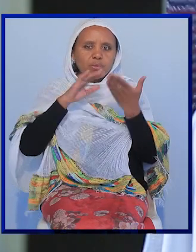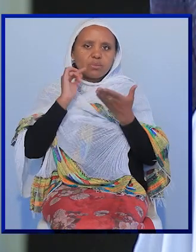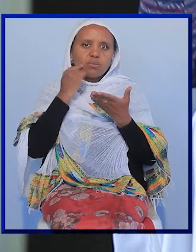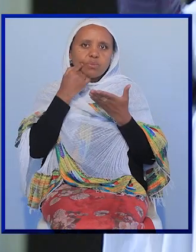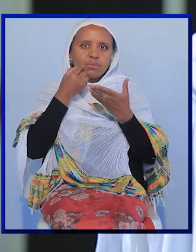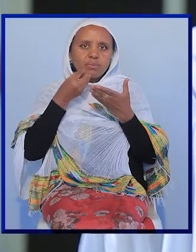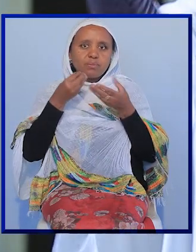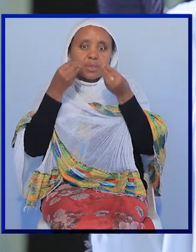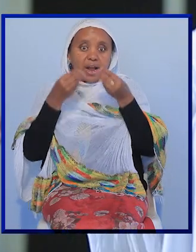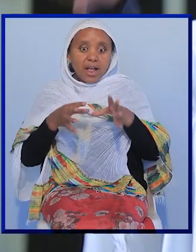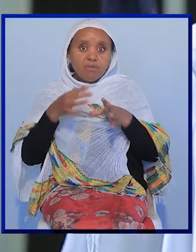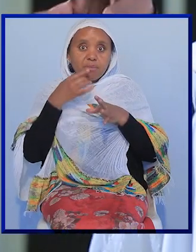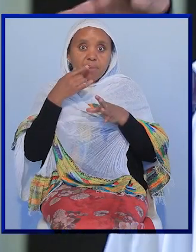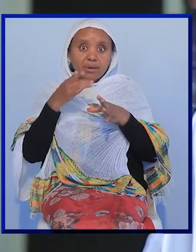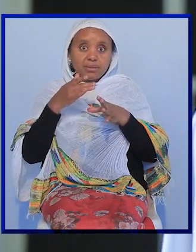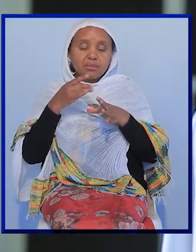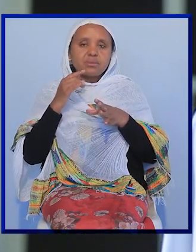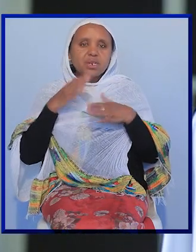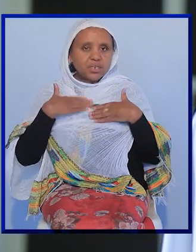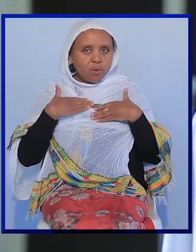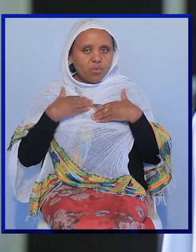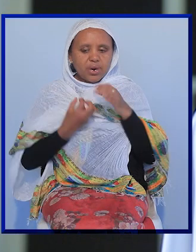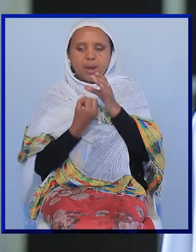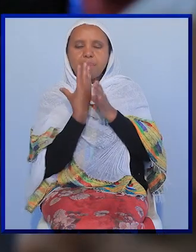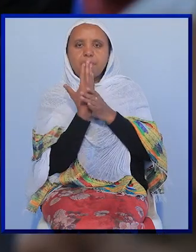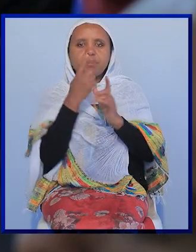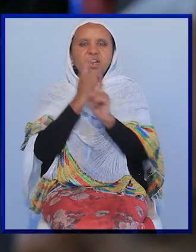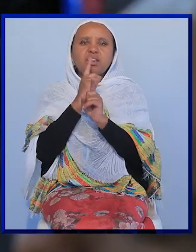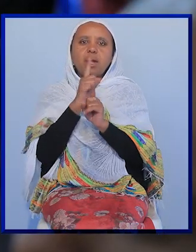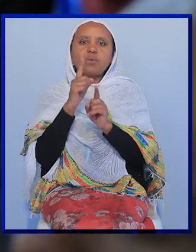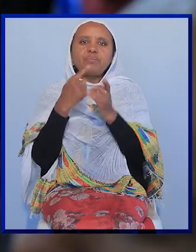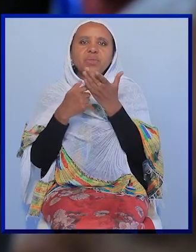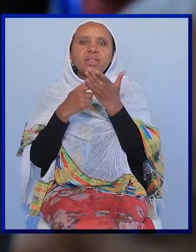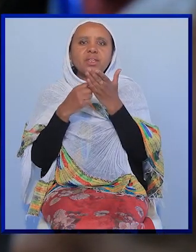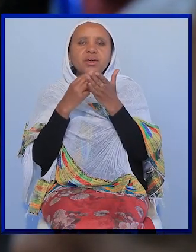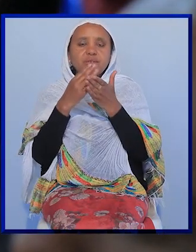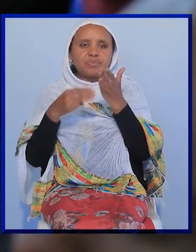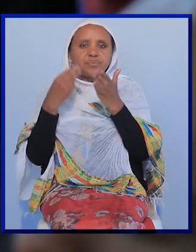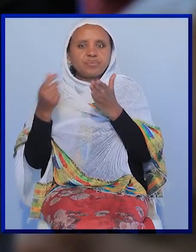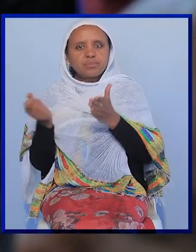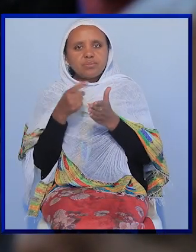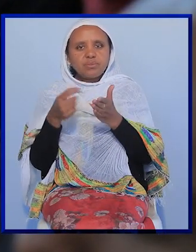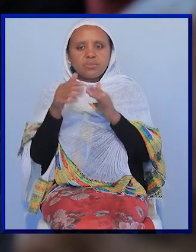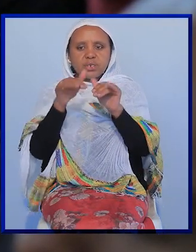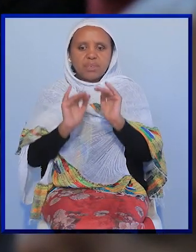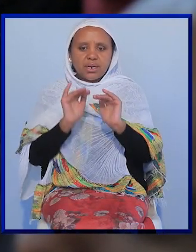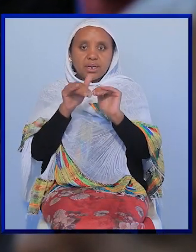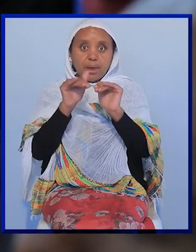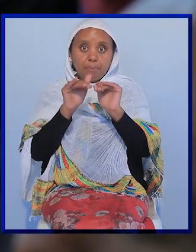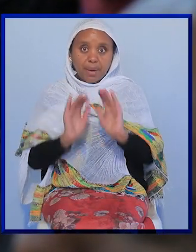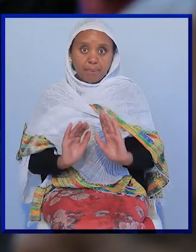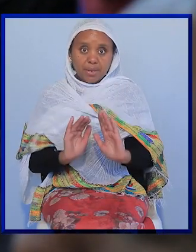እንኳን ቢረግፍ ረገፈ ቢባል በስጋው እንኳን እንደሚያብብ እርግጠኛ ነው። ልክ እንደ ስንዴ ተዘርቶ ሲቀበር